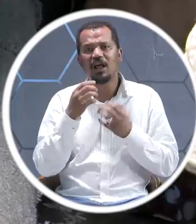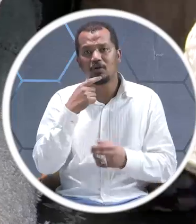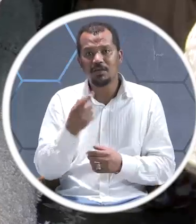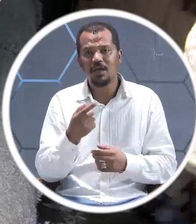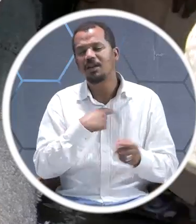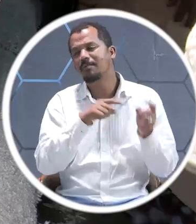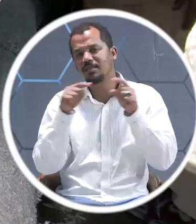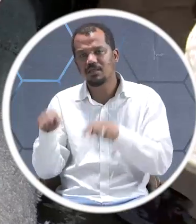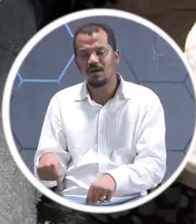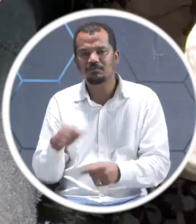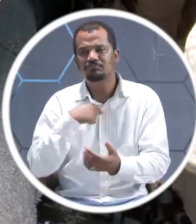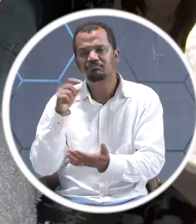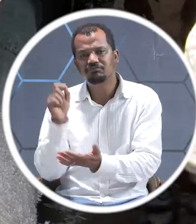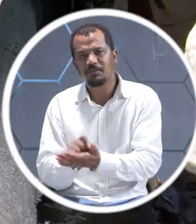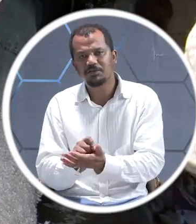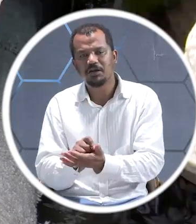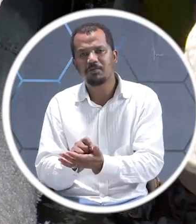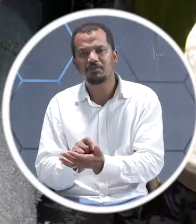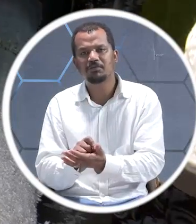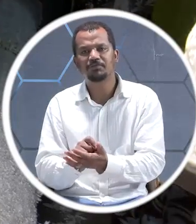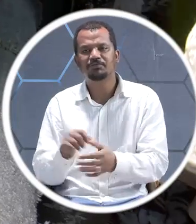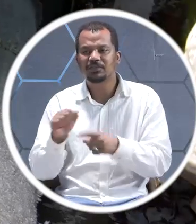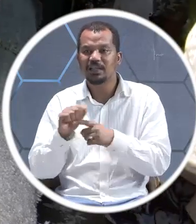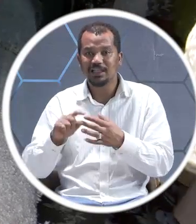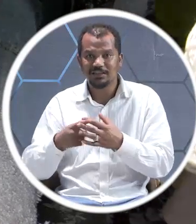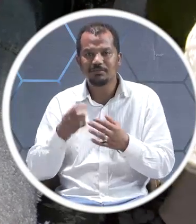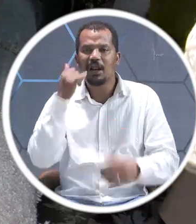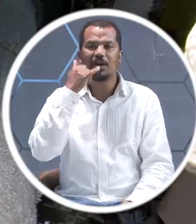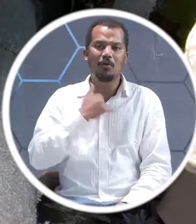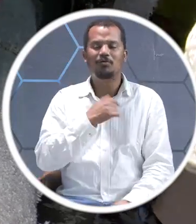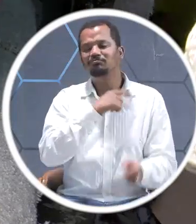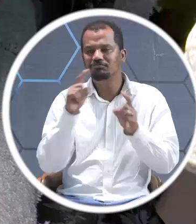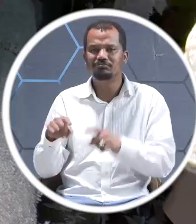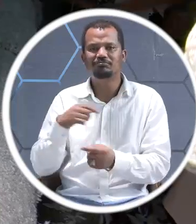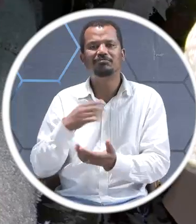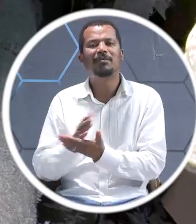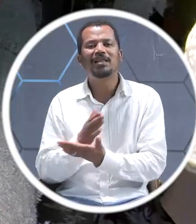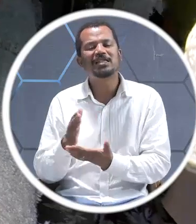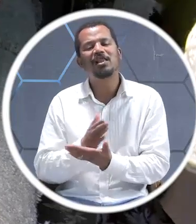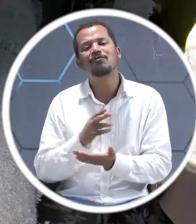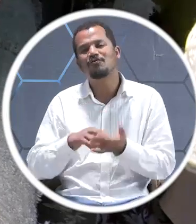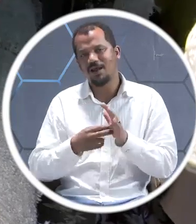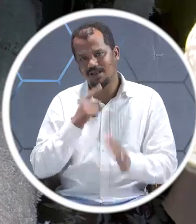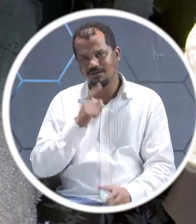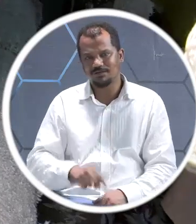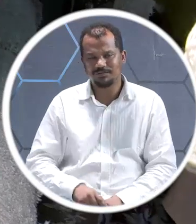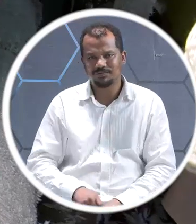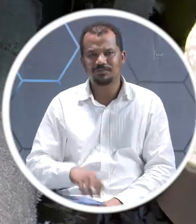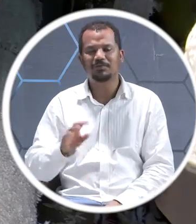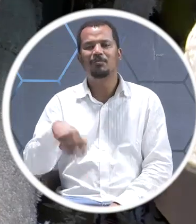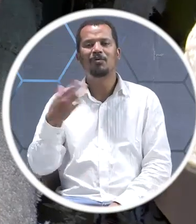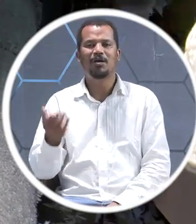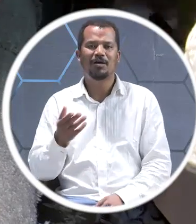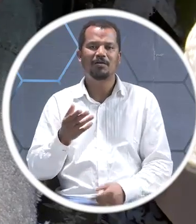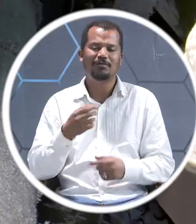ብዬ መጣው ተመዘገብኩ። ያው ስልጣኑ ሲጀመር ተደወለልኝ መጣው ታዚህ ተሳተፍኩኝ ማለት ነው።